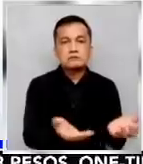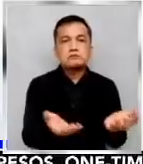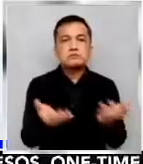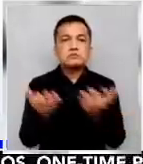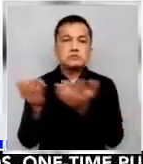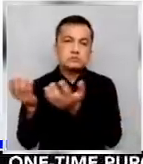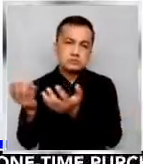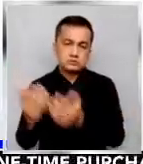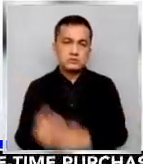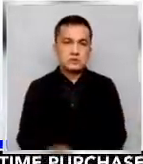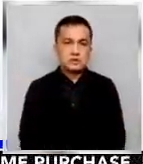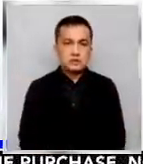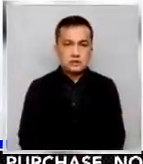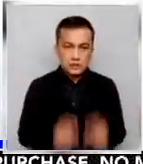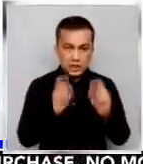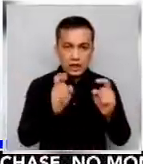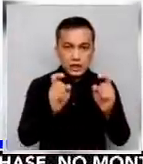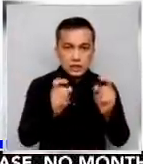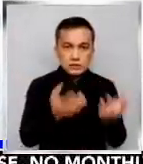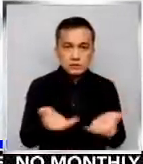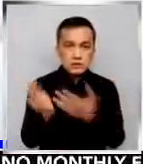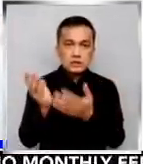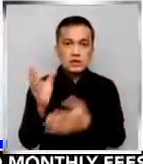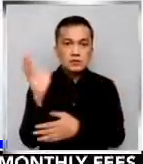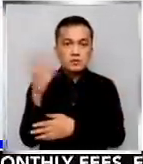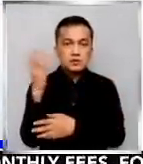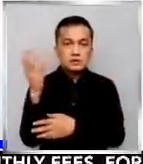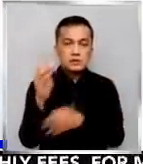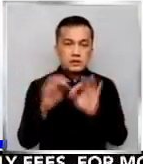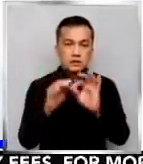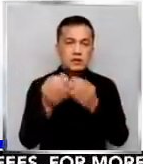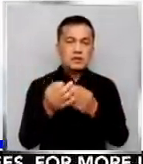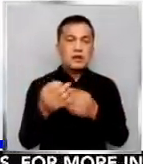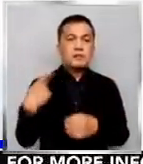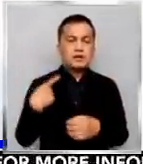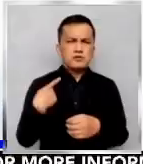Agad din sinakay sa ambulansya mag-anak na nagtamo ng minor injury.